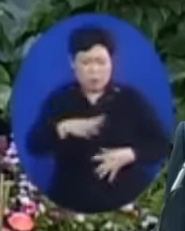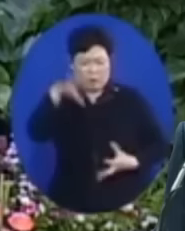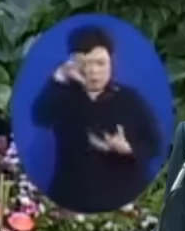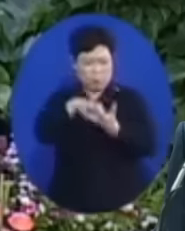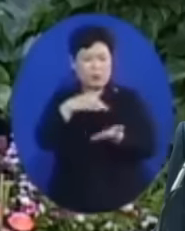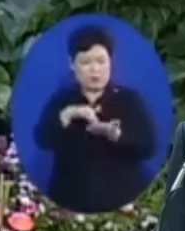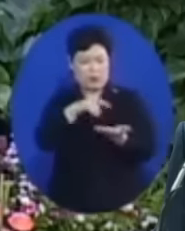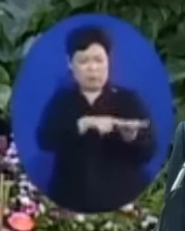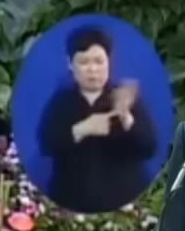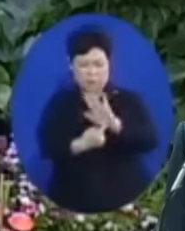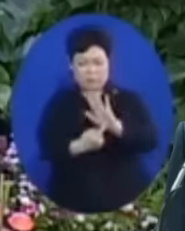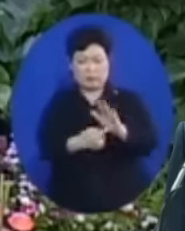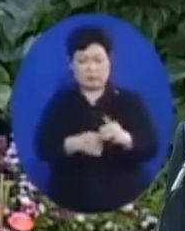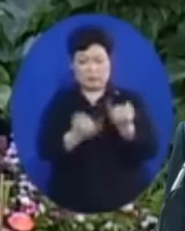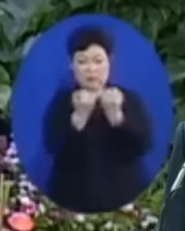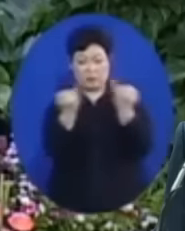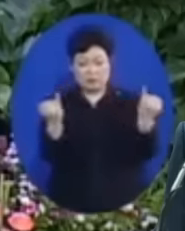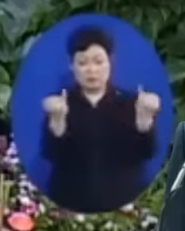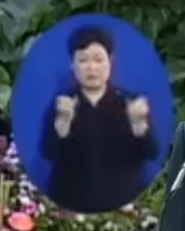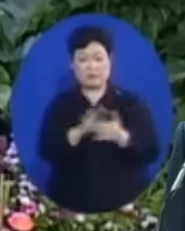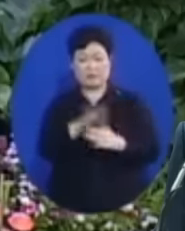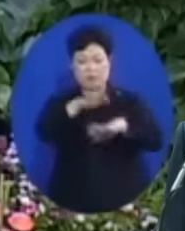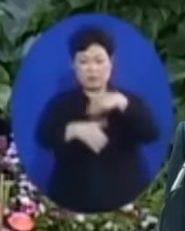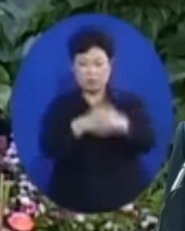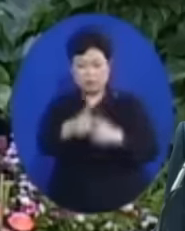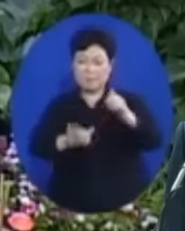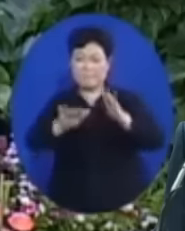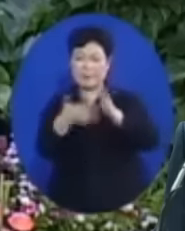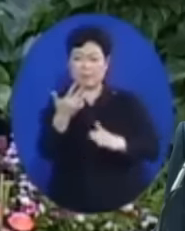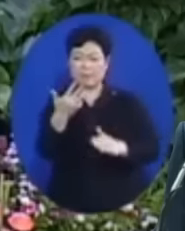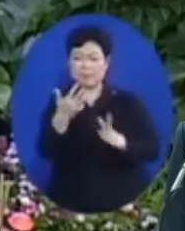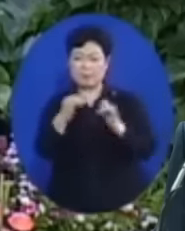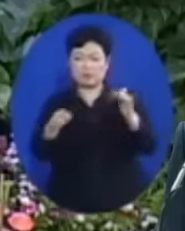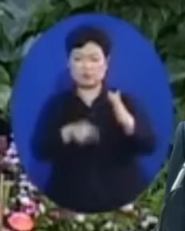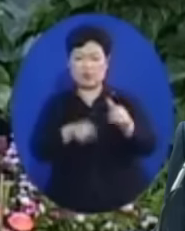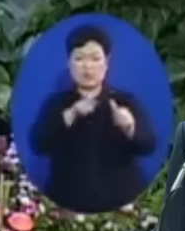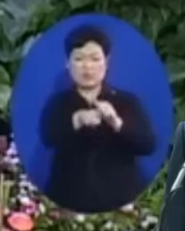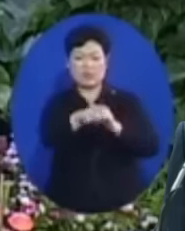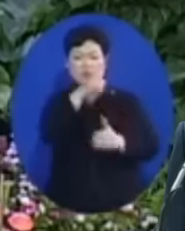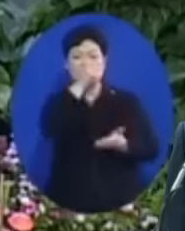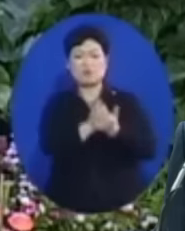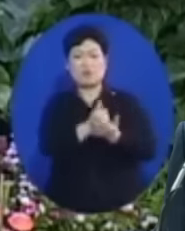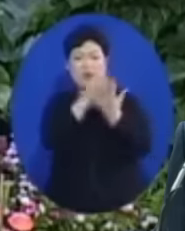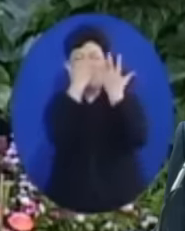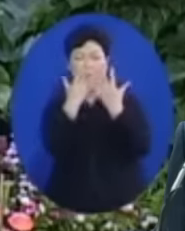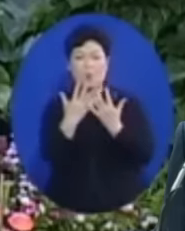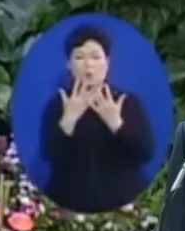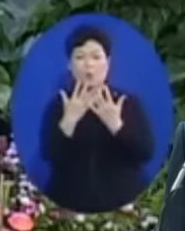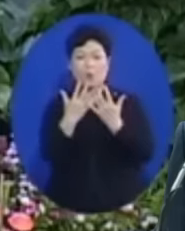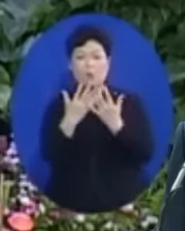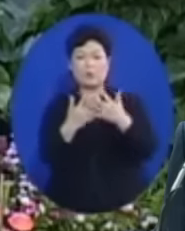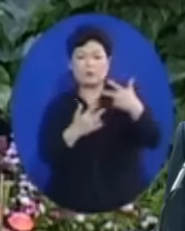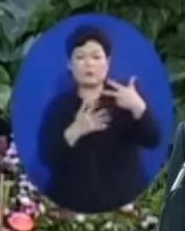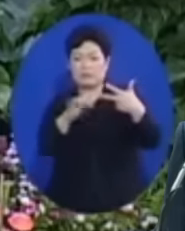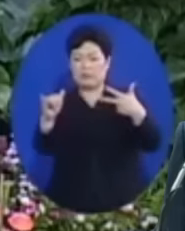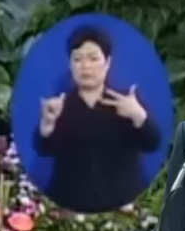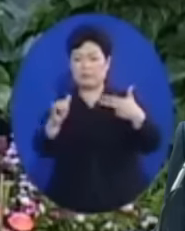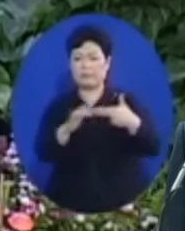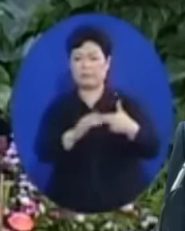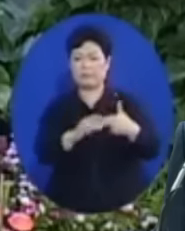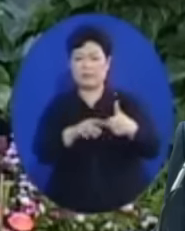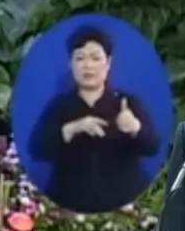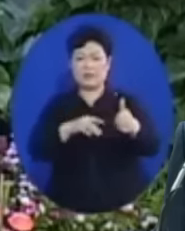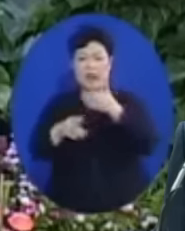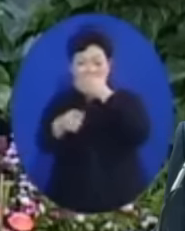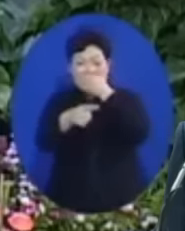나왔습니다. 그 여자의 후손 800명 중에 살인죄로 감옥에 있는 자가 7명,